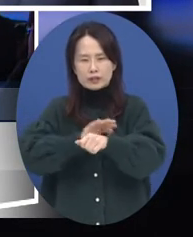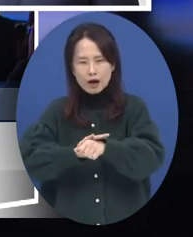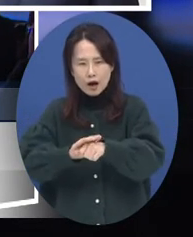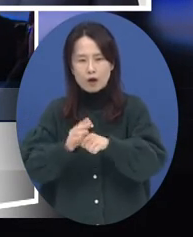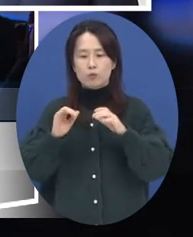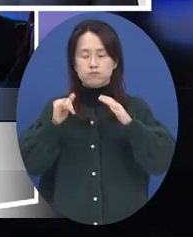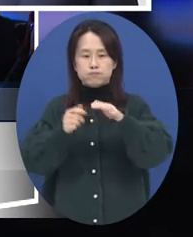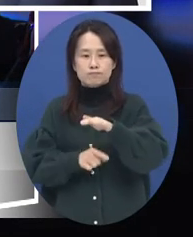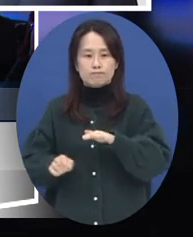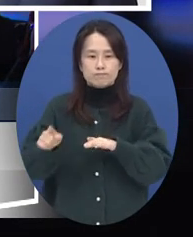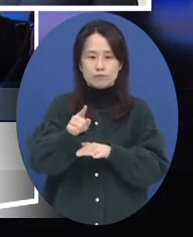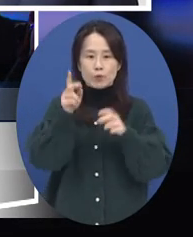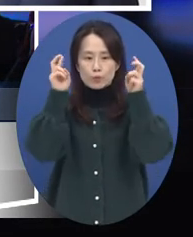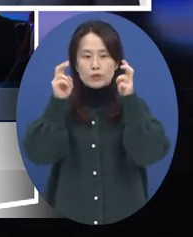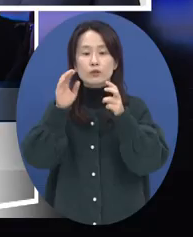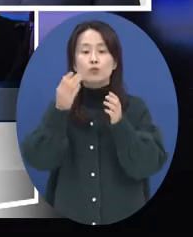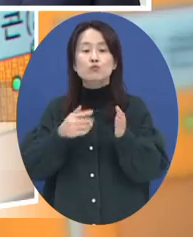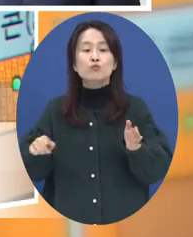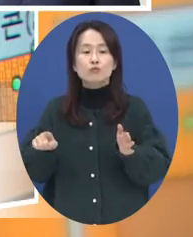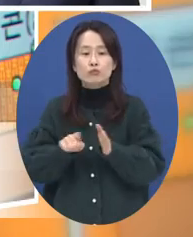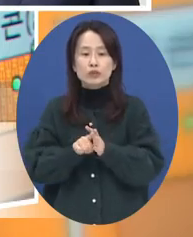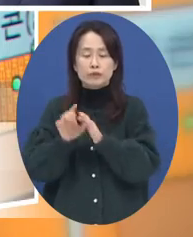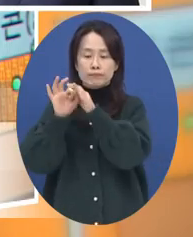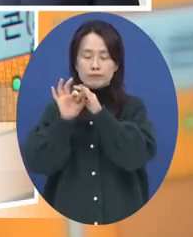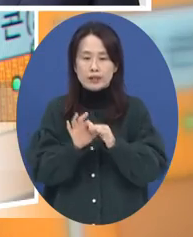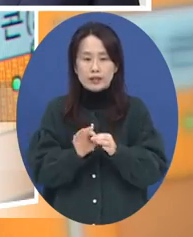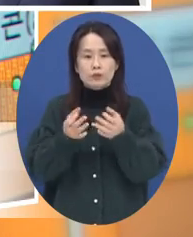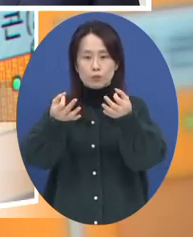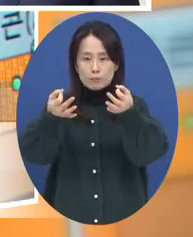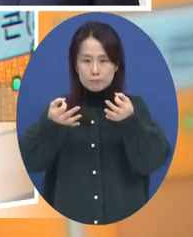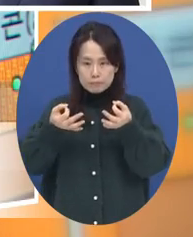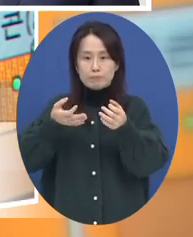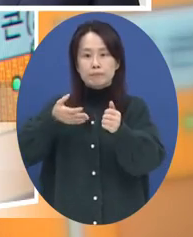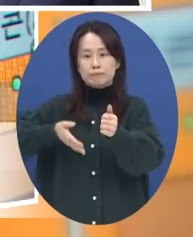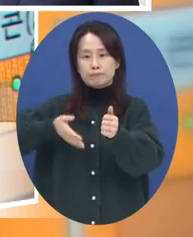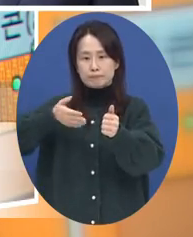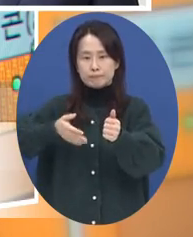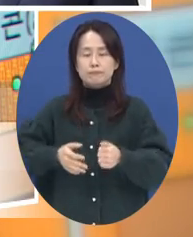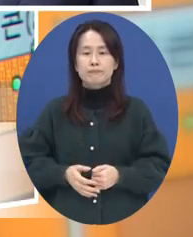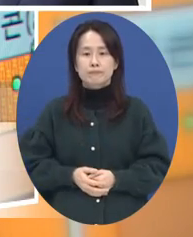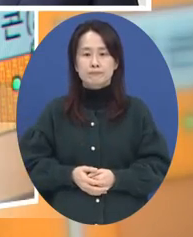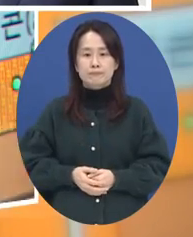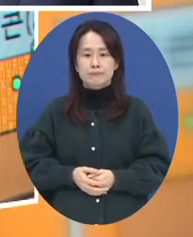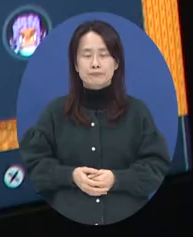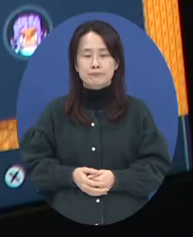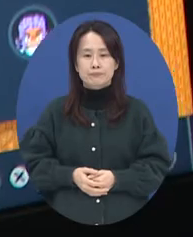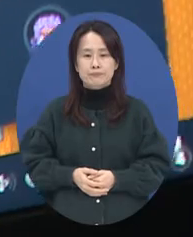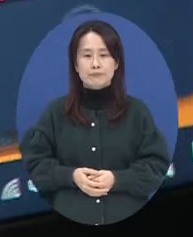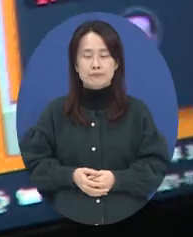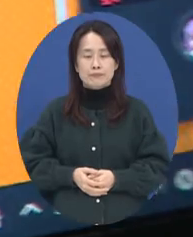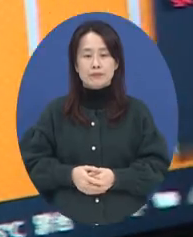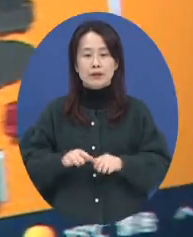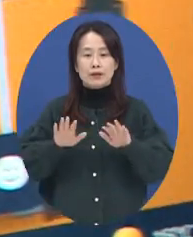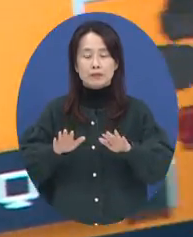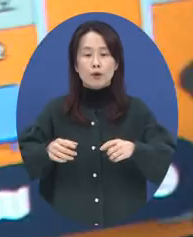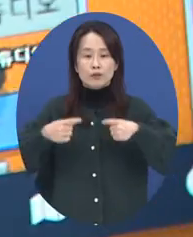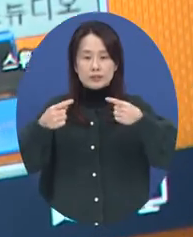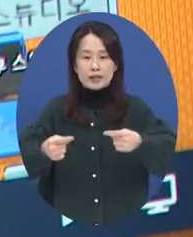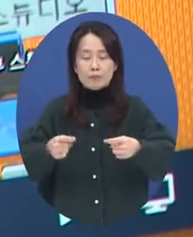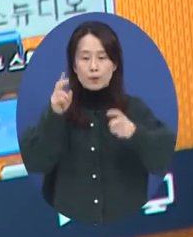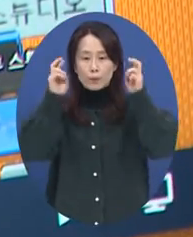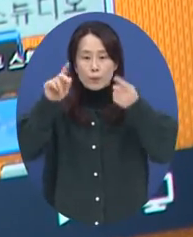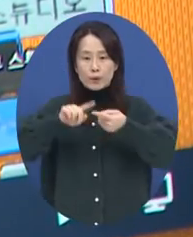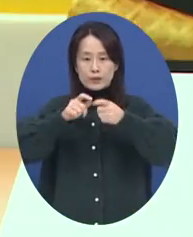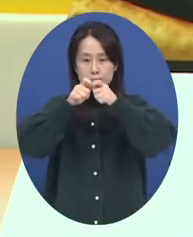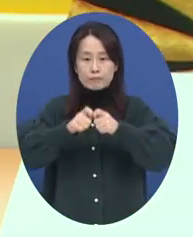해결하고 세계를 선도하는 기업이 될수 있도록 지속적으로 지켜봐 주시기 바랍니다. 이번 쇼케이스에